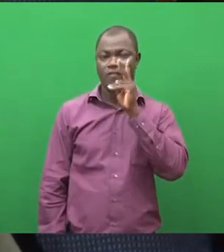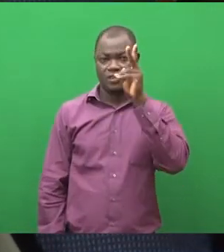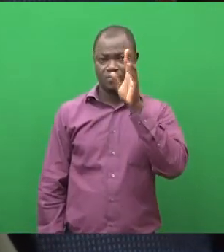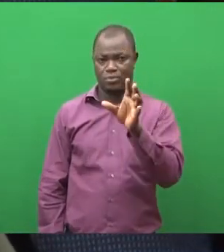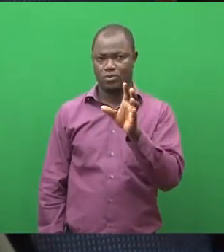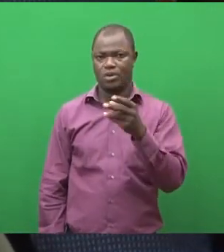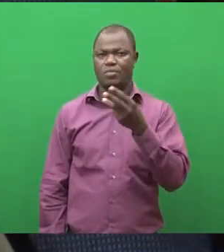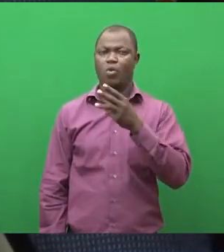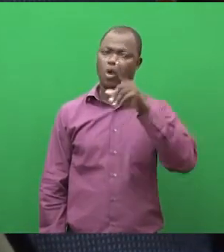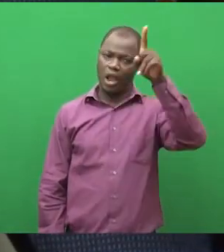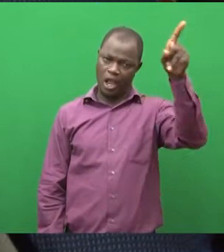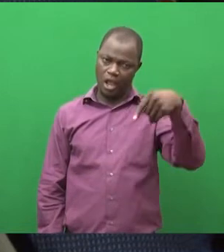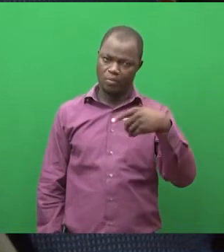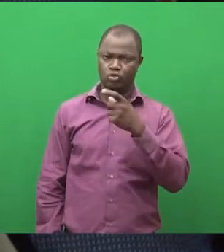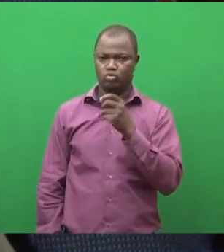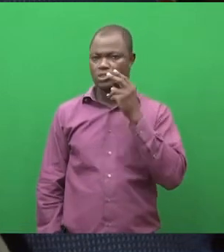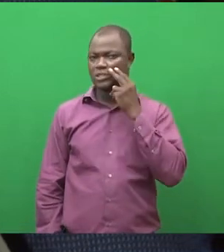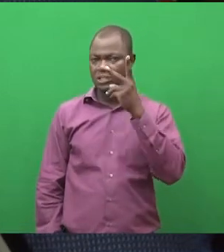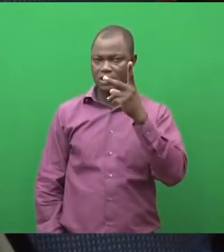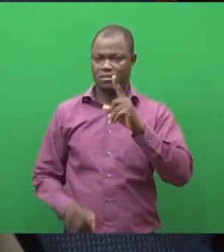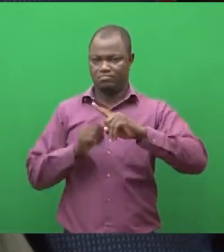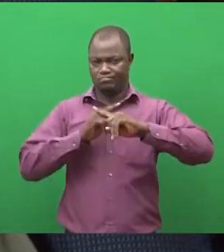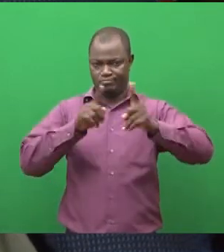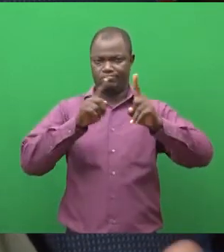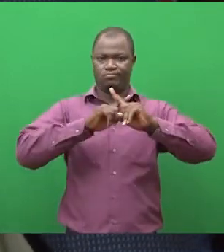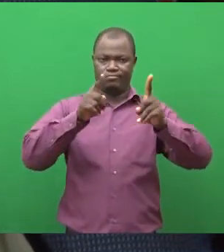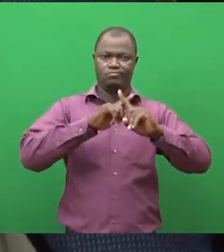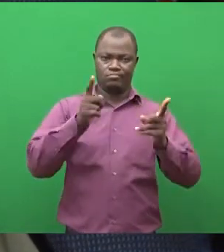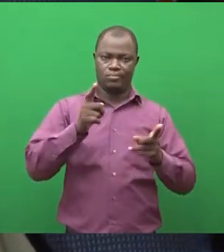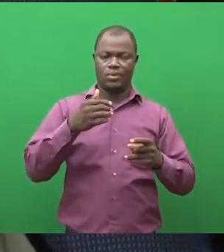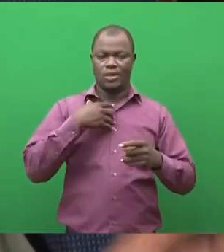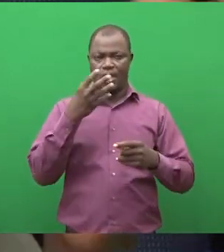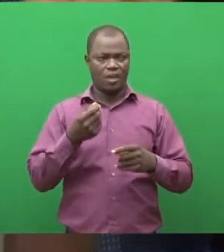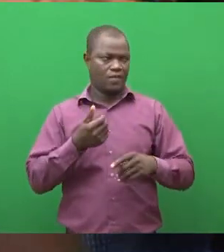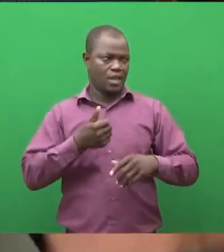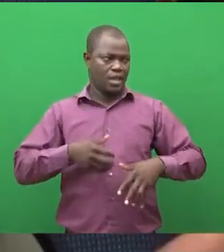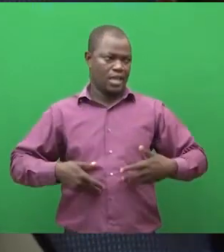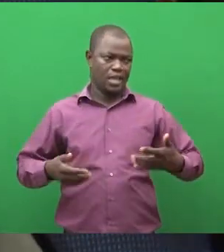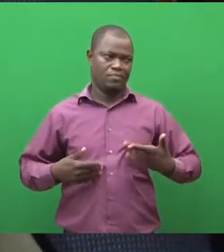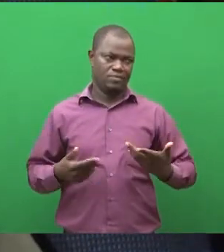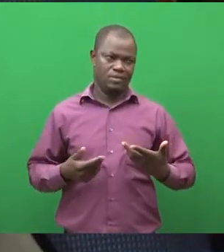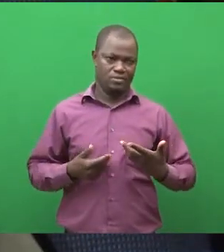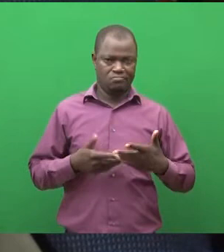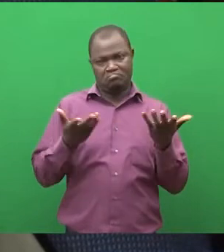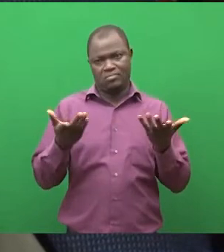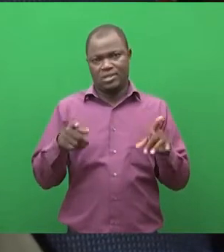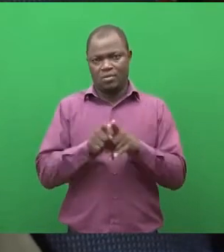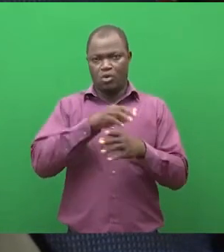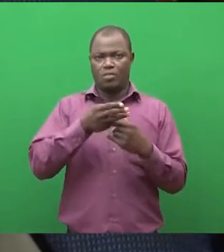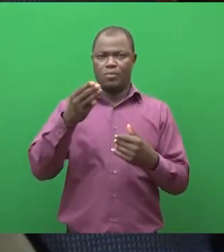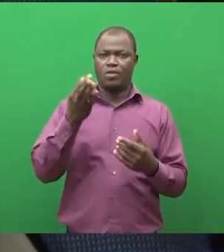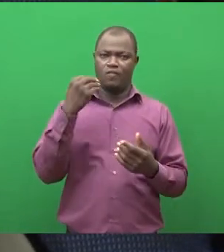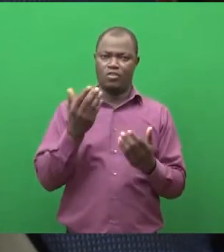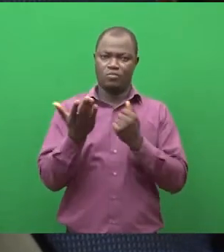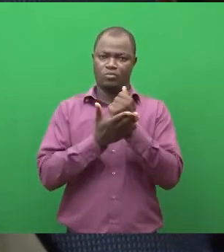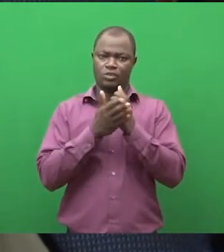vanouya kunonoshanya vachiona zvinhu zvakasiyana-siyana. Tine mitambo tiri kuti vanhu vari kumamisha kana vari